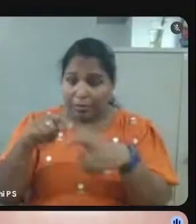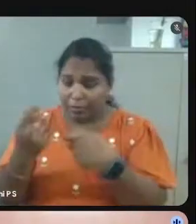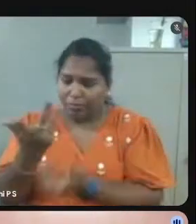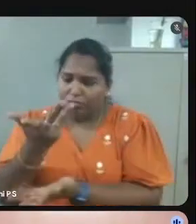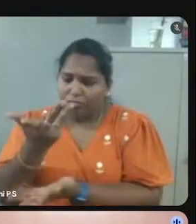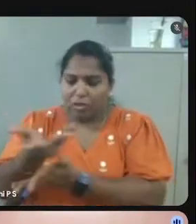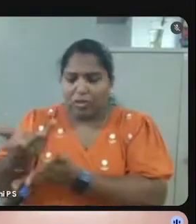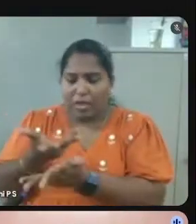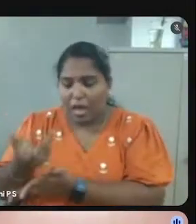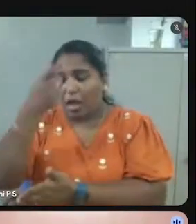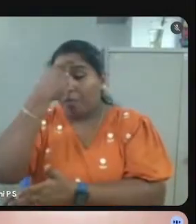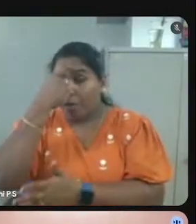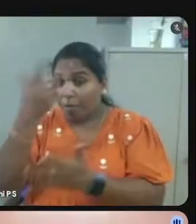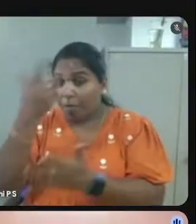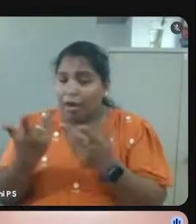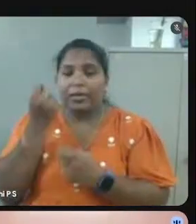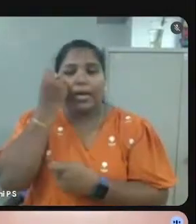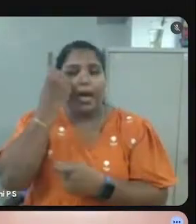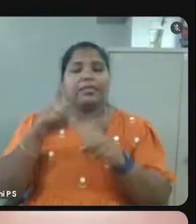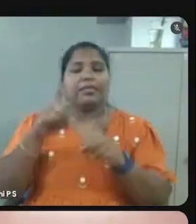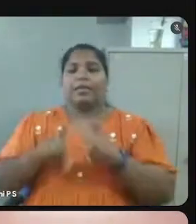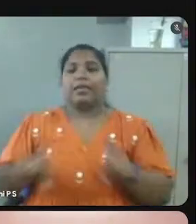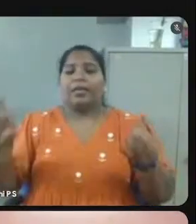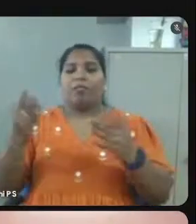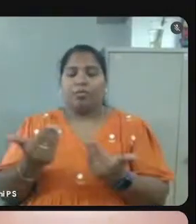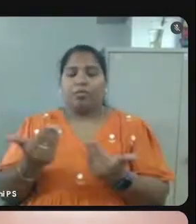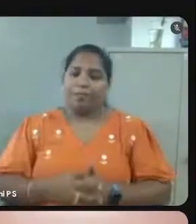നന്നായിട്ട് ഉറപ്പായിട്ട് തെളിവുണ്ടാവും, ഒരു ക്ലിയറൻസ് ഉണ്ടാവും.